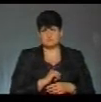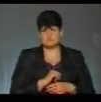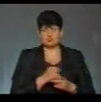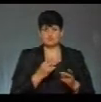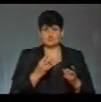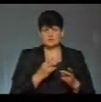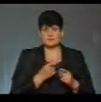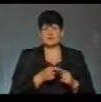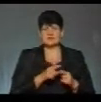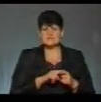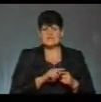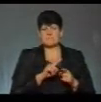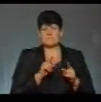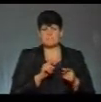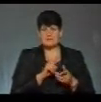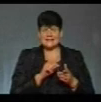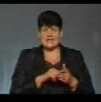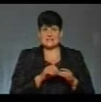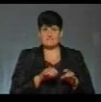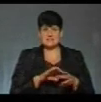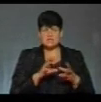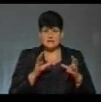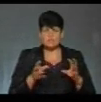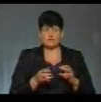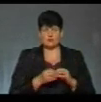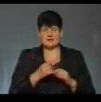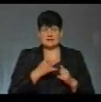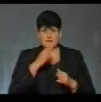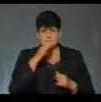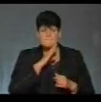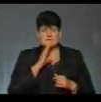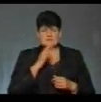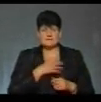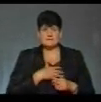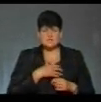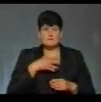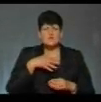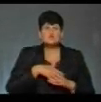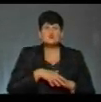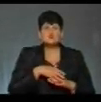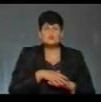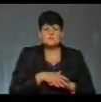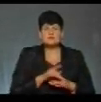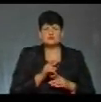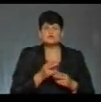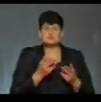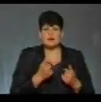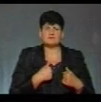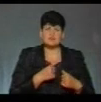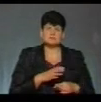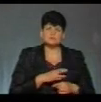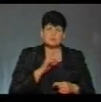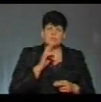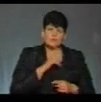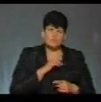Потрібно це все питання вирішити в комплексі. І для батьків важливо в цей час зрозуміти, що так, ми помилялися, в нас